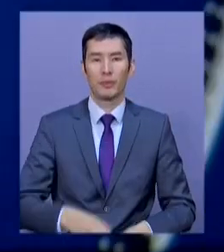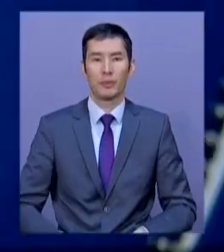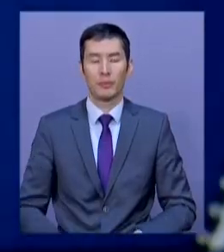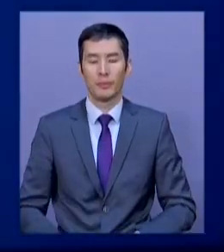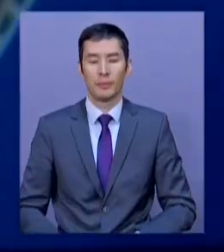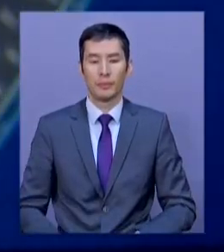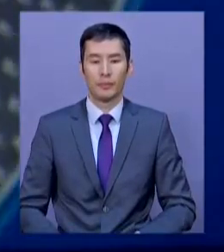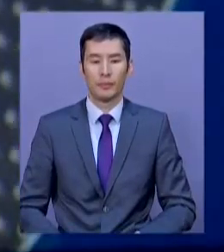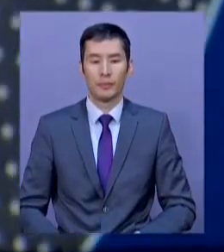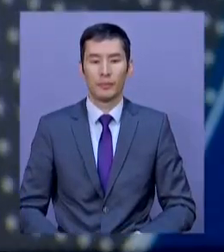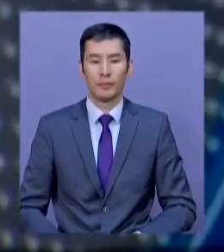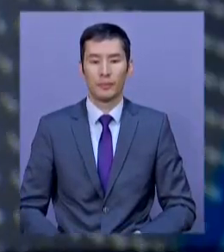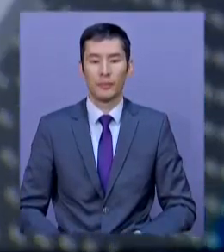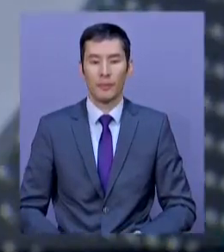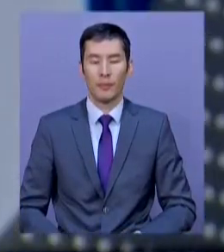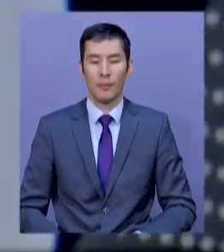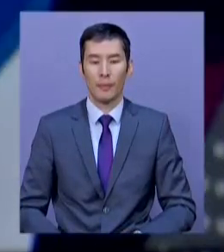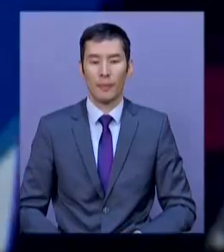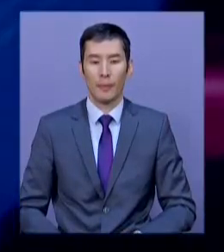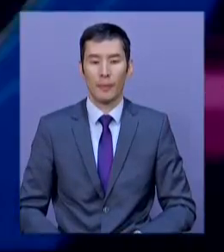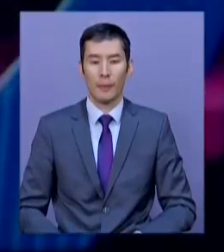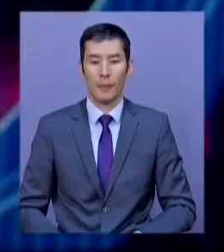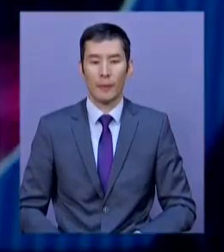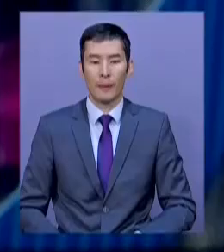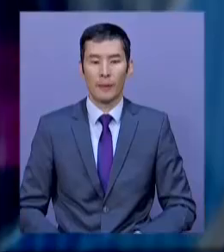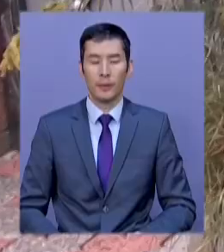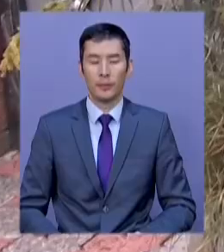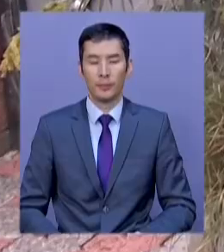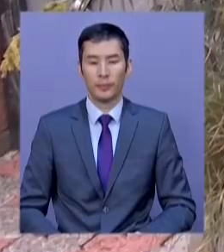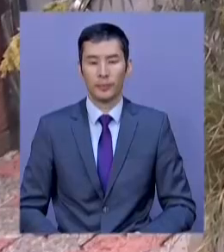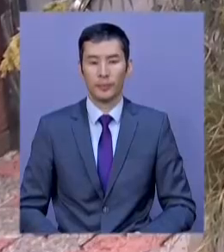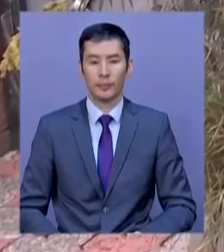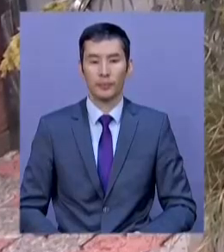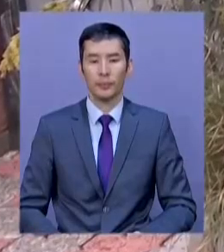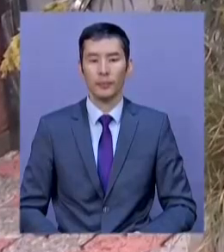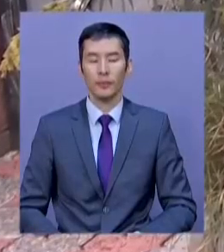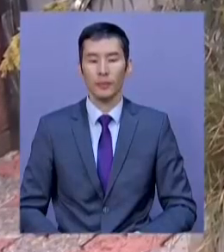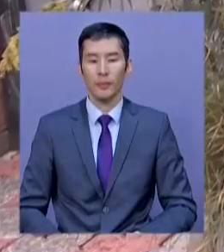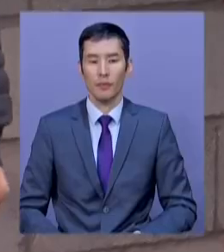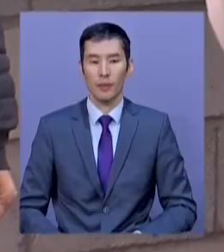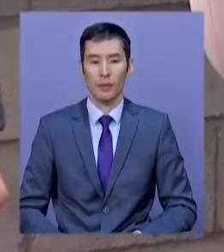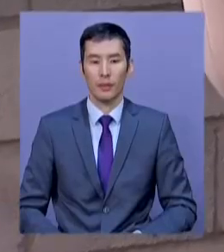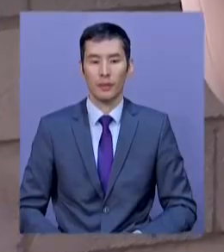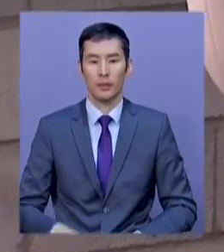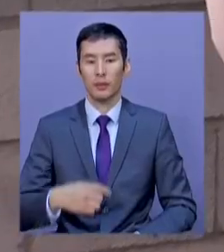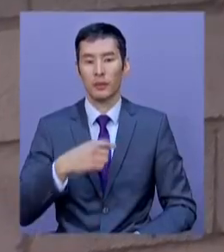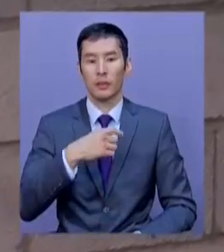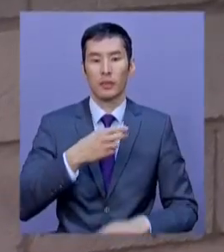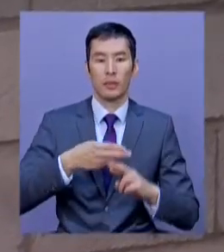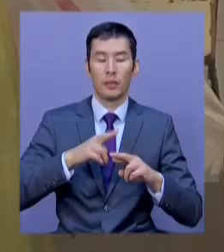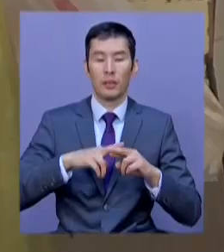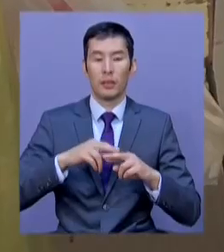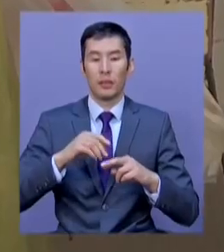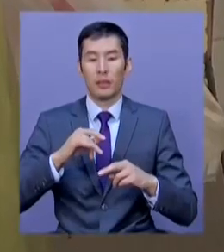төтеп келіп бере жатқан жандармен сұхбаттасып келген еді. Өткен күніме өкпем жоқ. Бұл бөтеннің